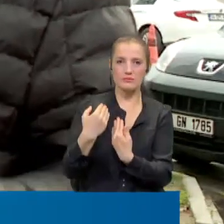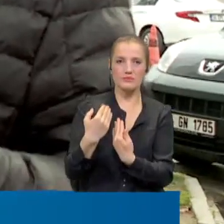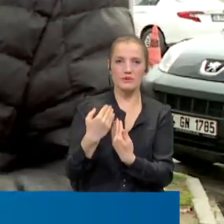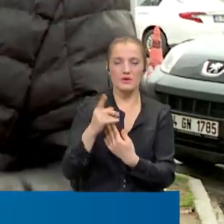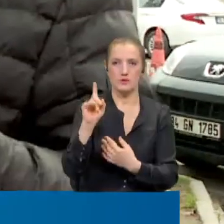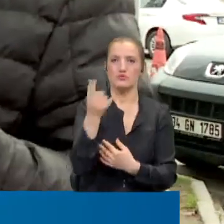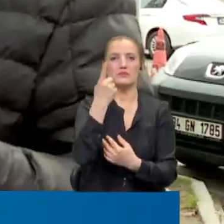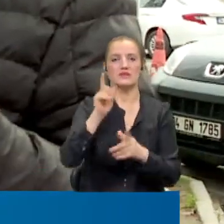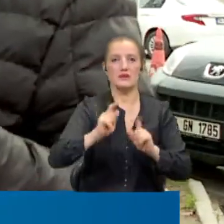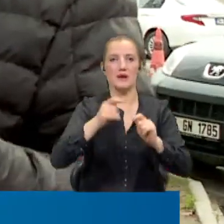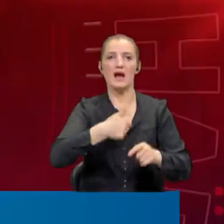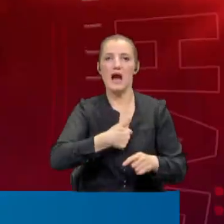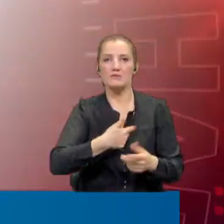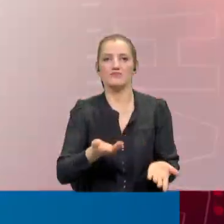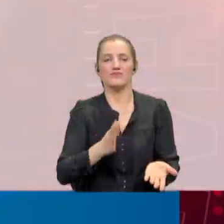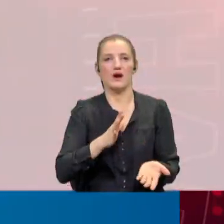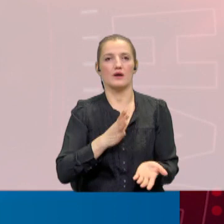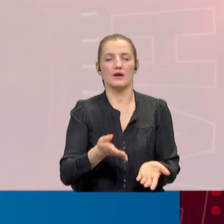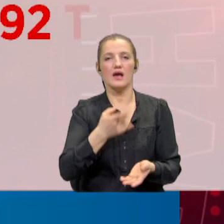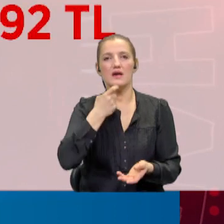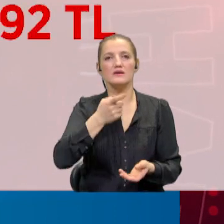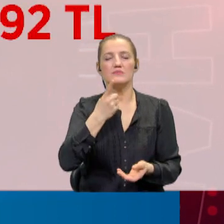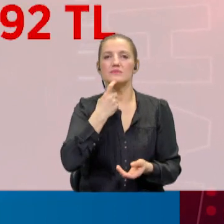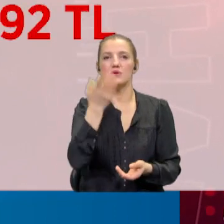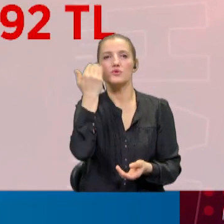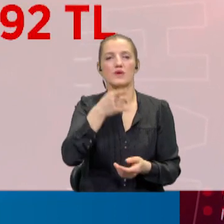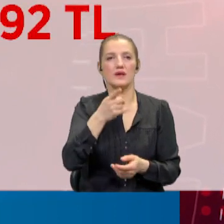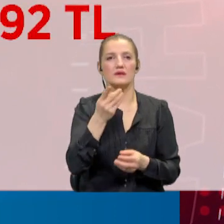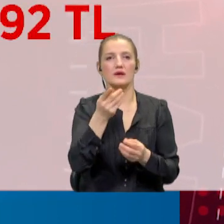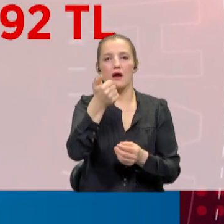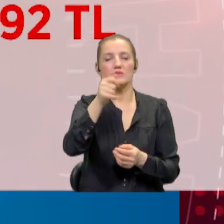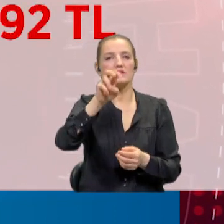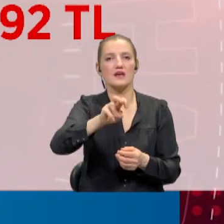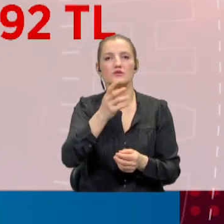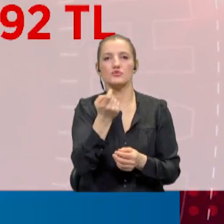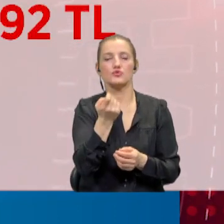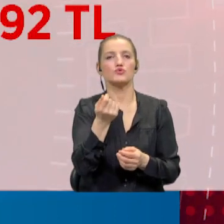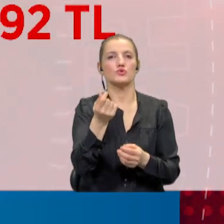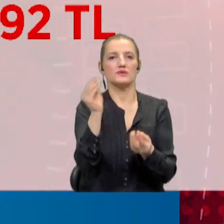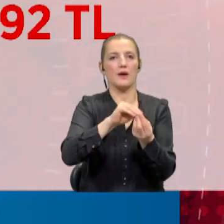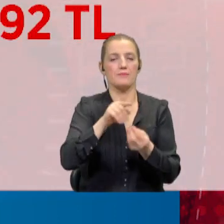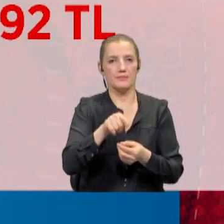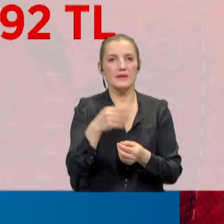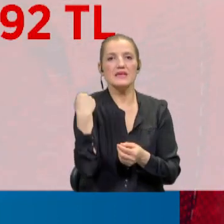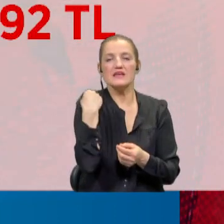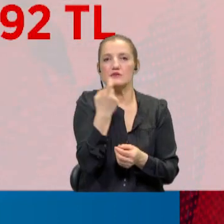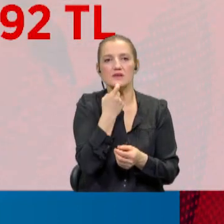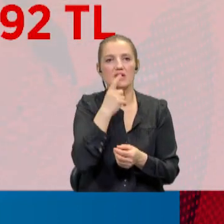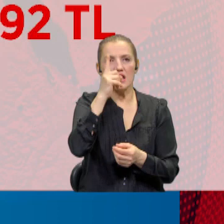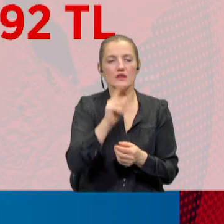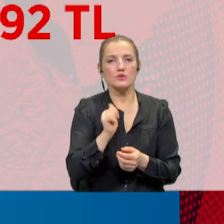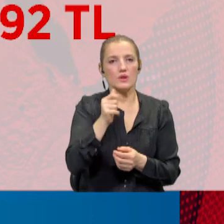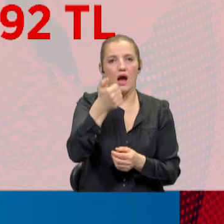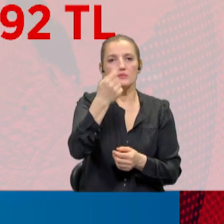Aniden yapmaları lazım insanın kalbi var eski Yılın son gününde benzini 68 kuruş zam yazmıştı yeni yılın ilk